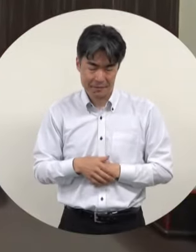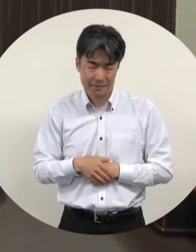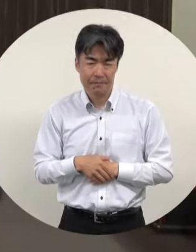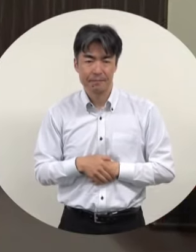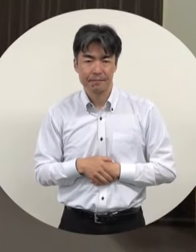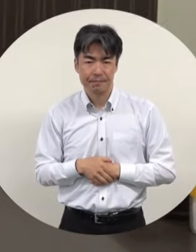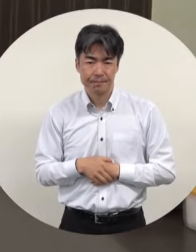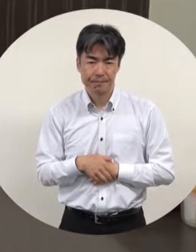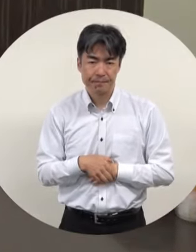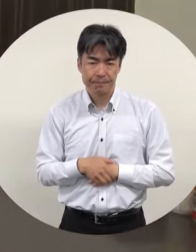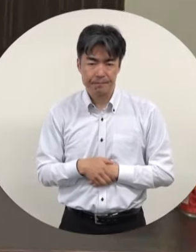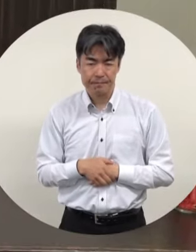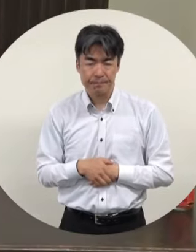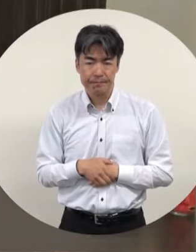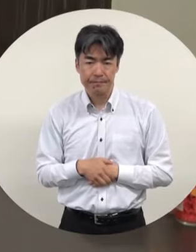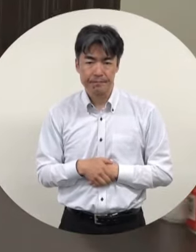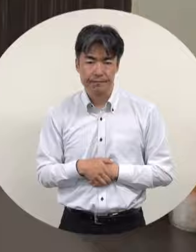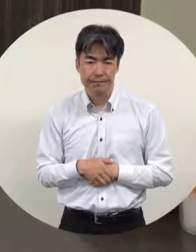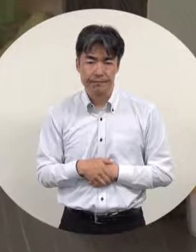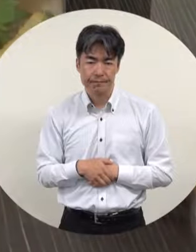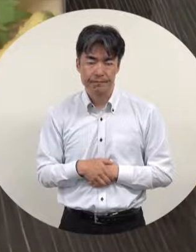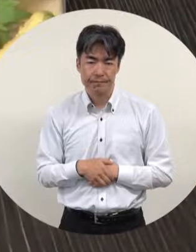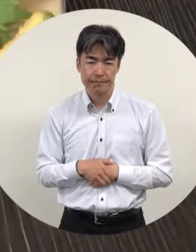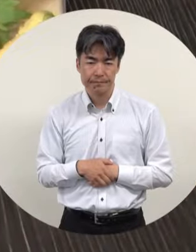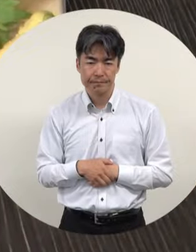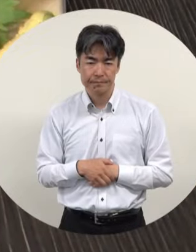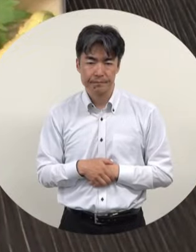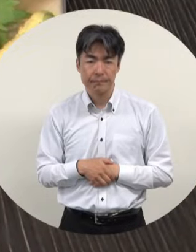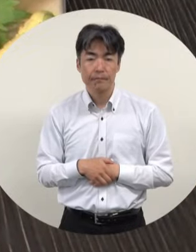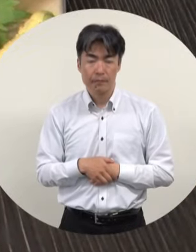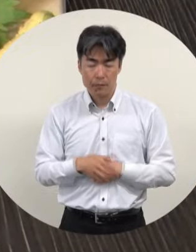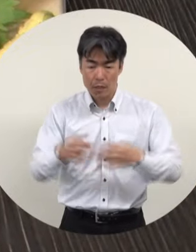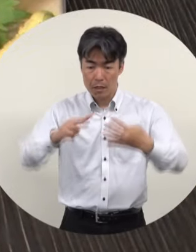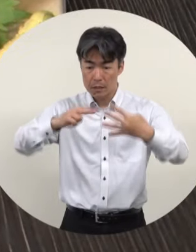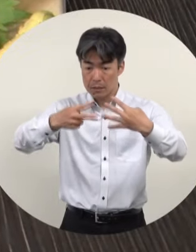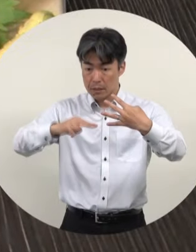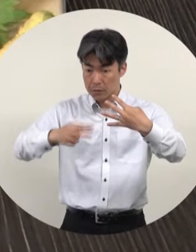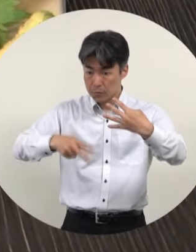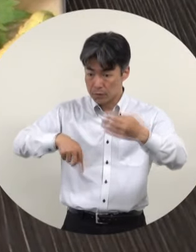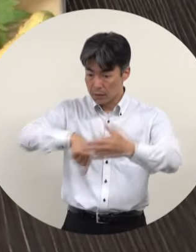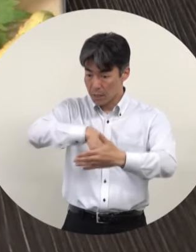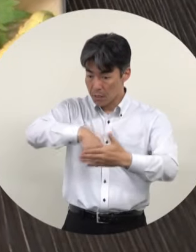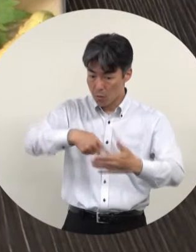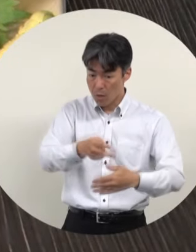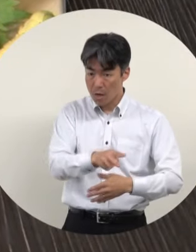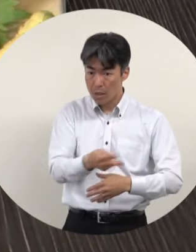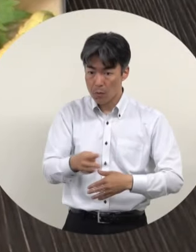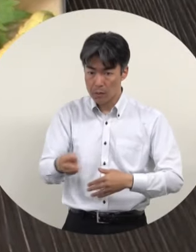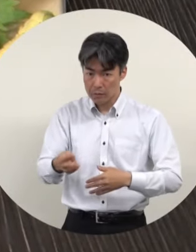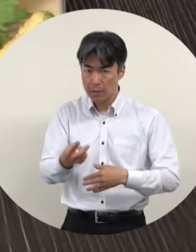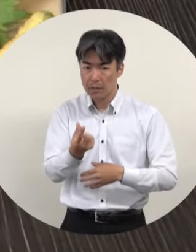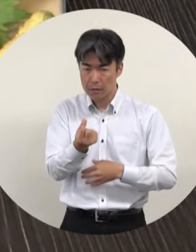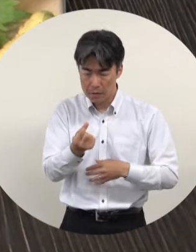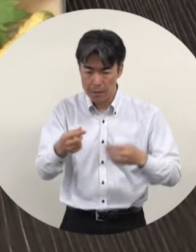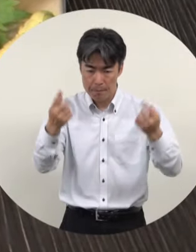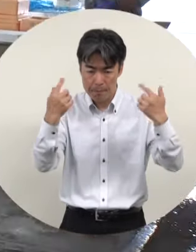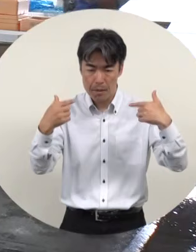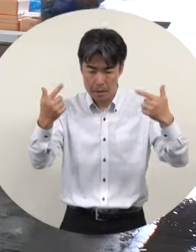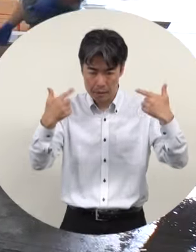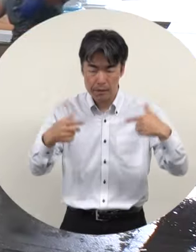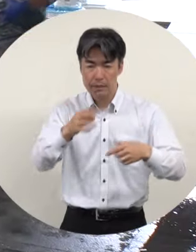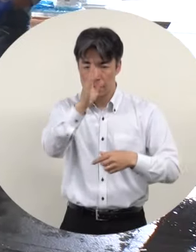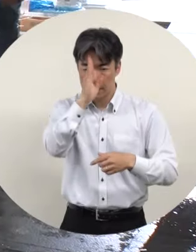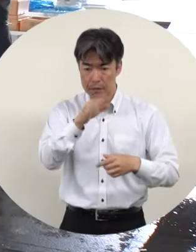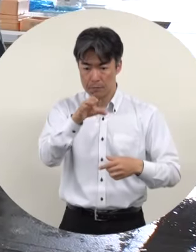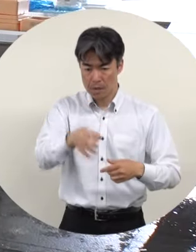刺身の盛り合わせです。 刺身の盛り合わせ、はい、おー、こちらは季節によって変わったりもするんですか？ はい、そうですね。毎